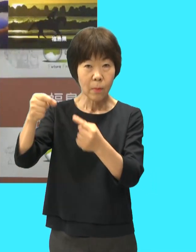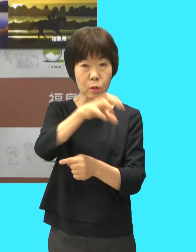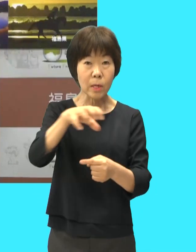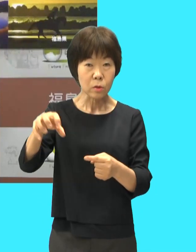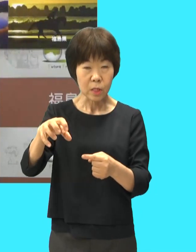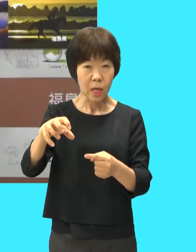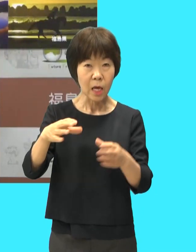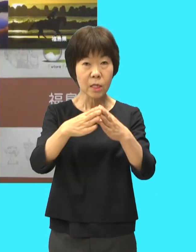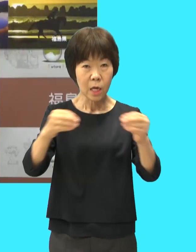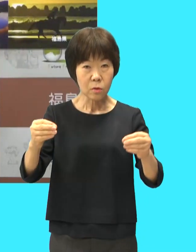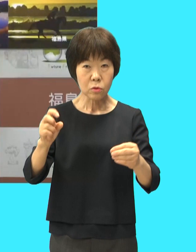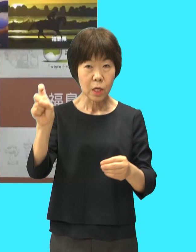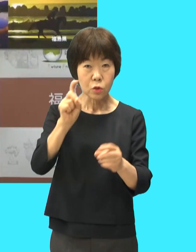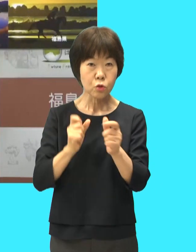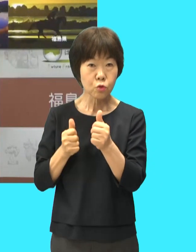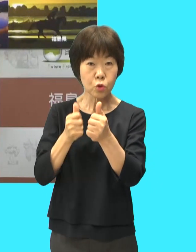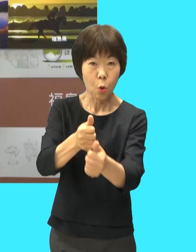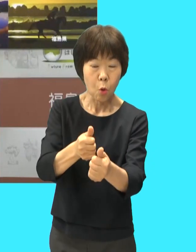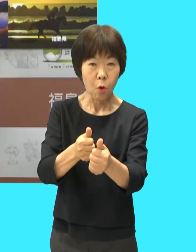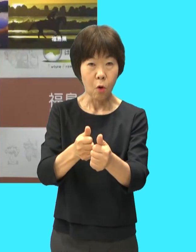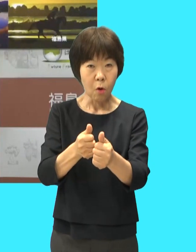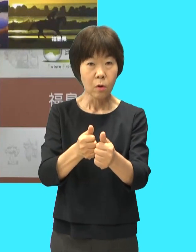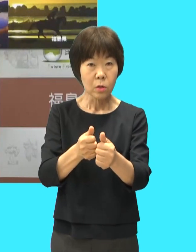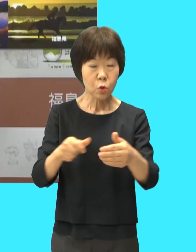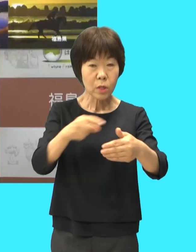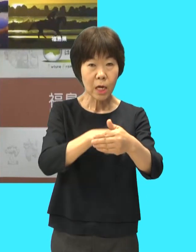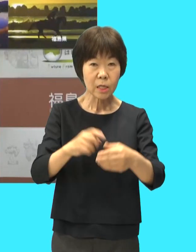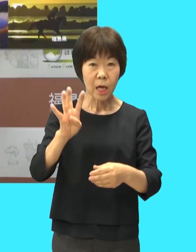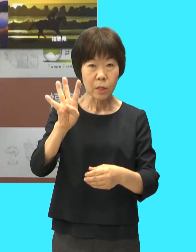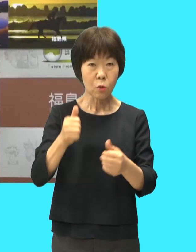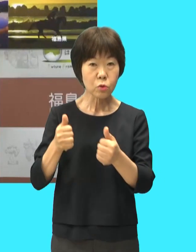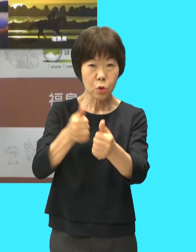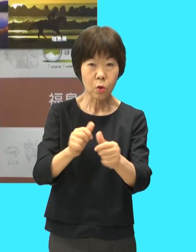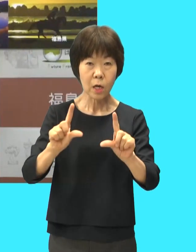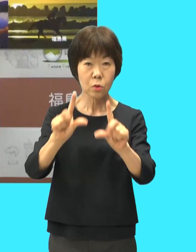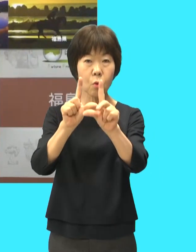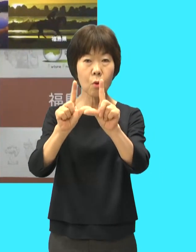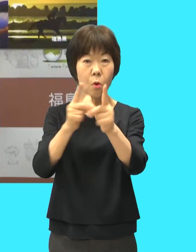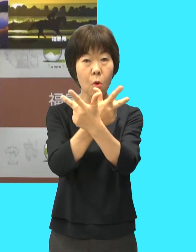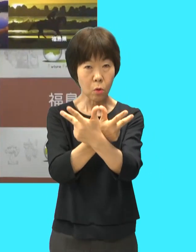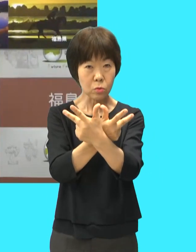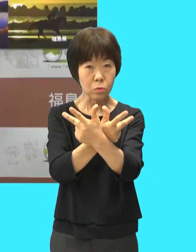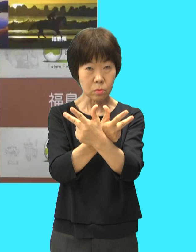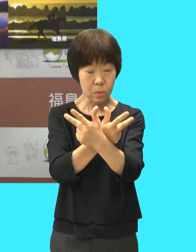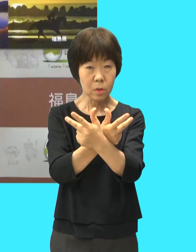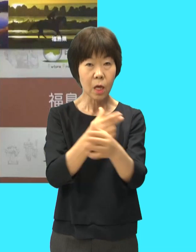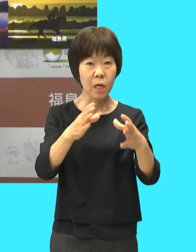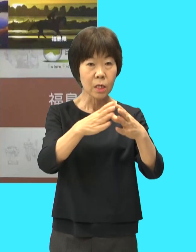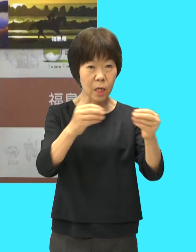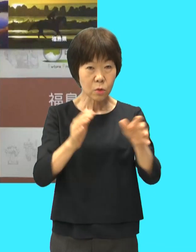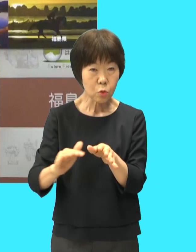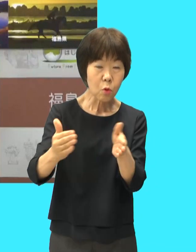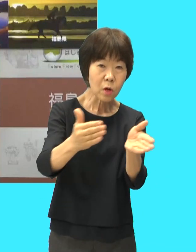そのうち4勝が文通りから見て4勝が東北ということになりました全国の傾向と